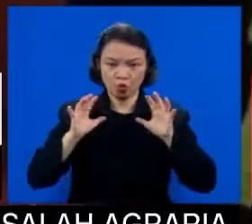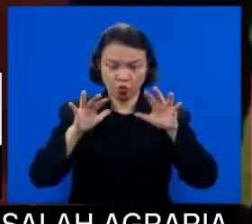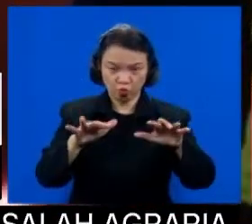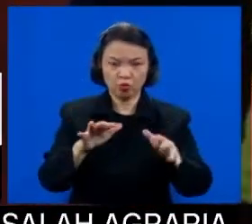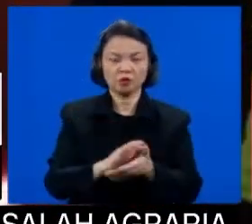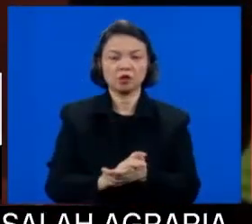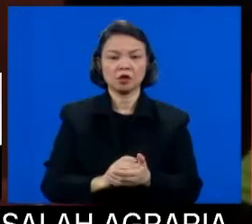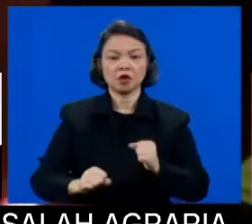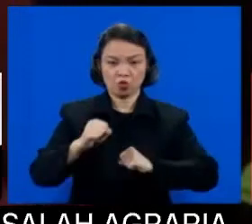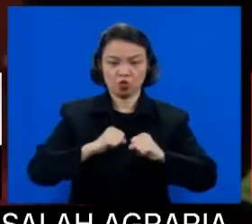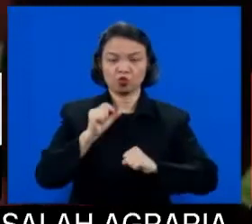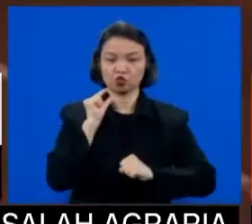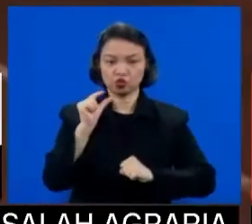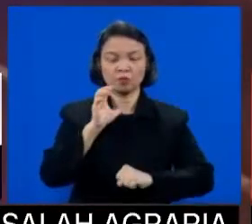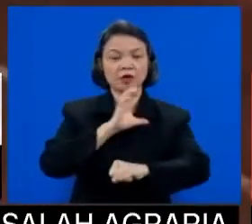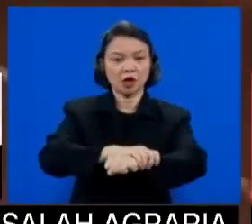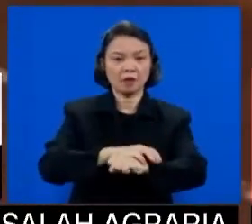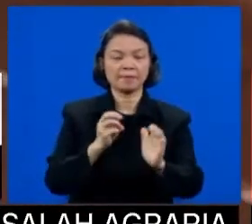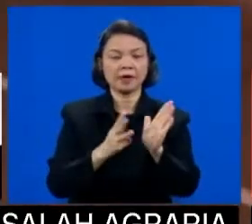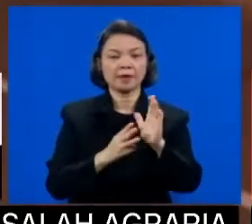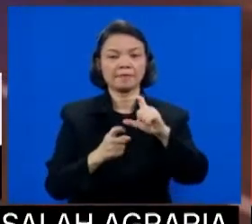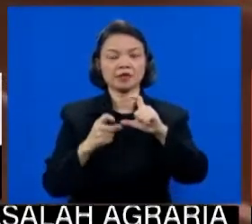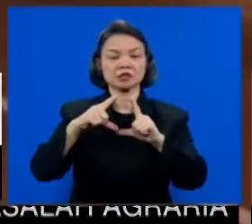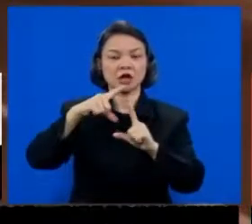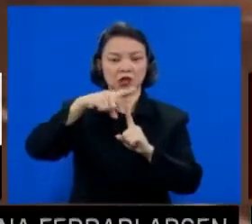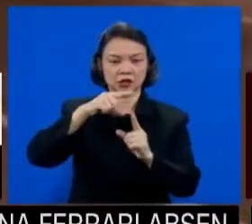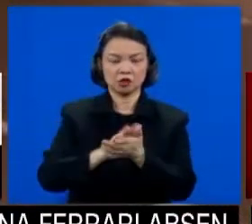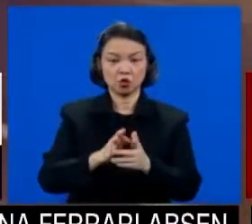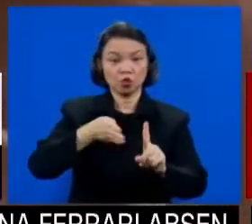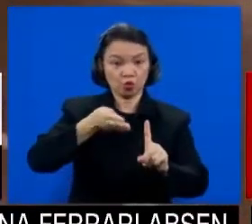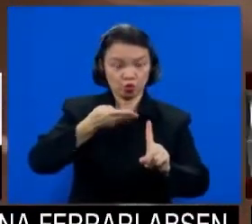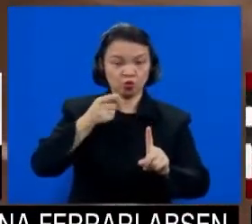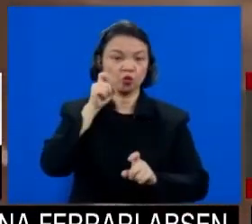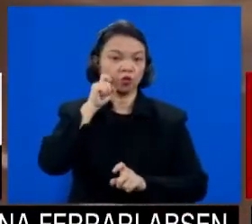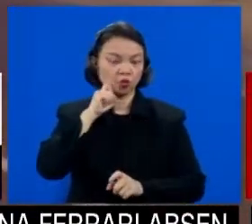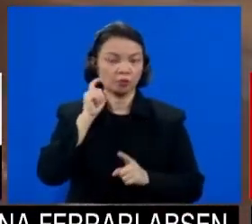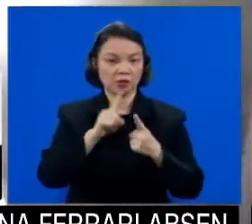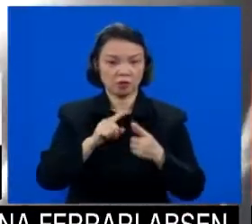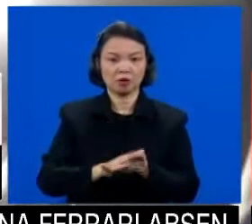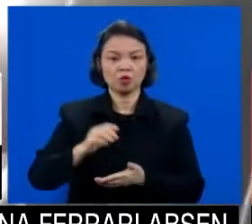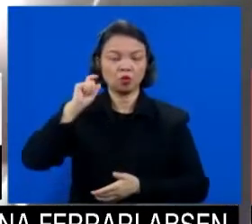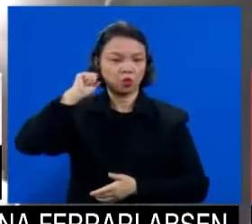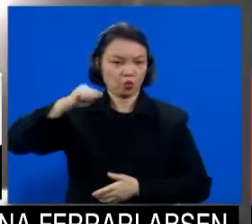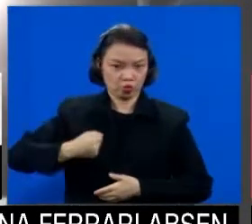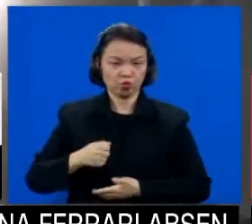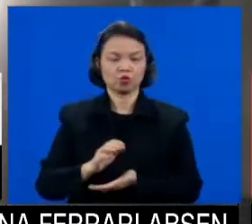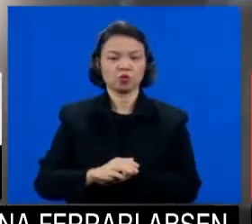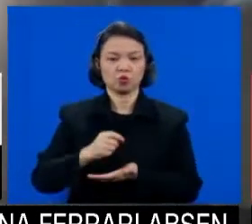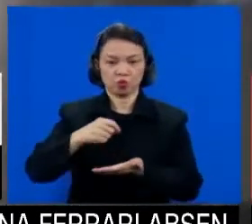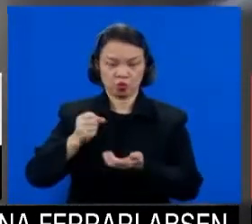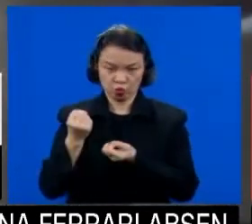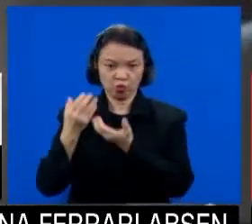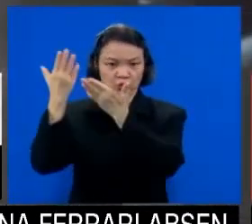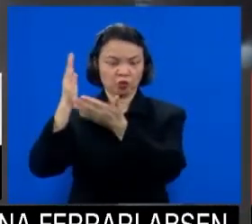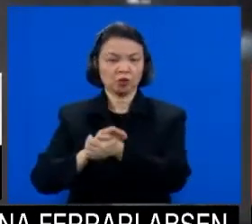penangkapan MSAT, tersangka kasus pencabulan terhadap santriwatinya sendiri. Karena gagal melakukan negosiasi, akhirnya